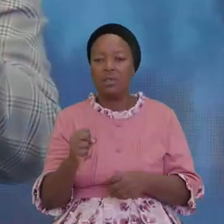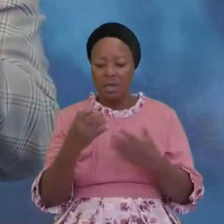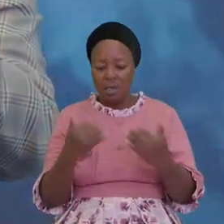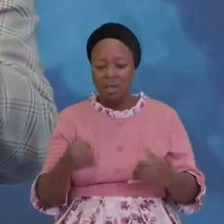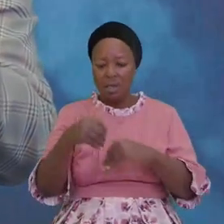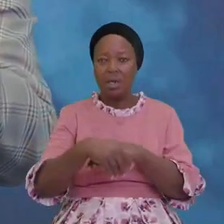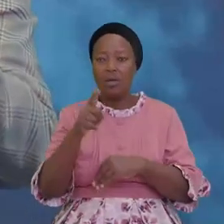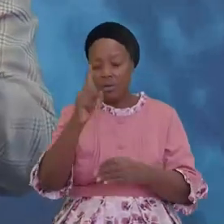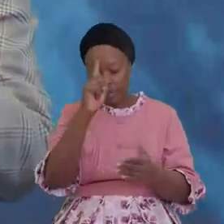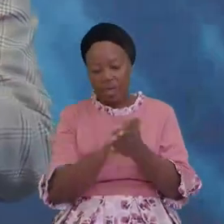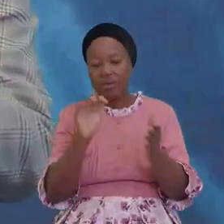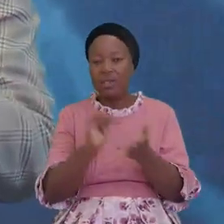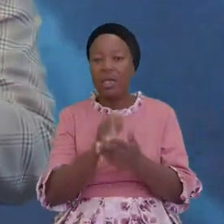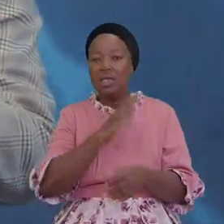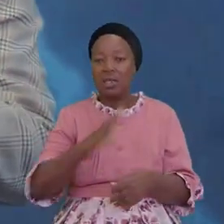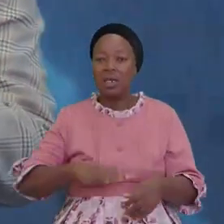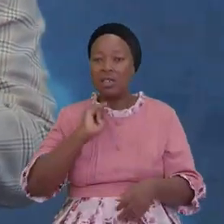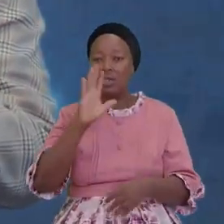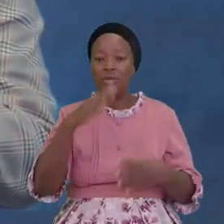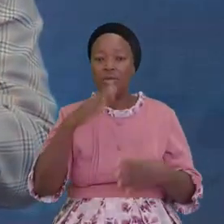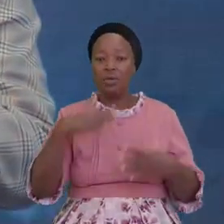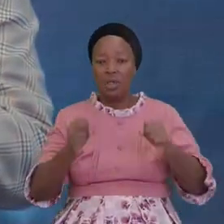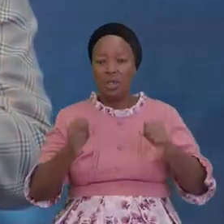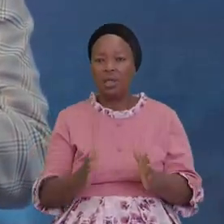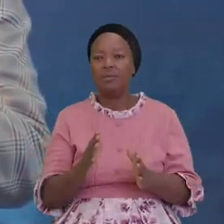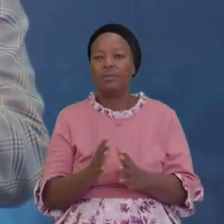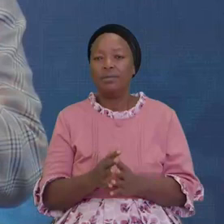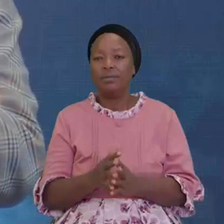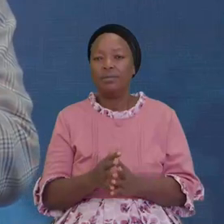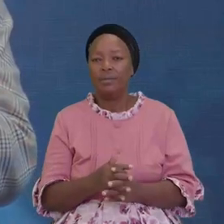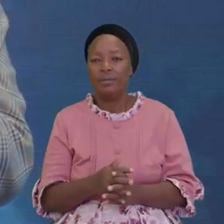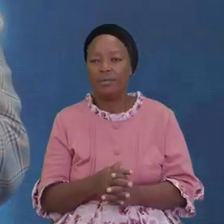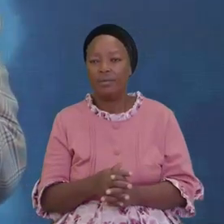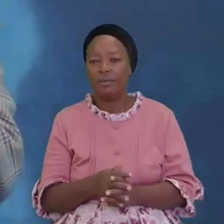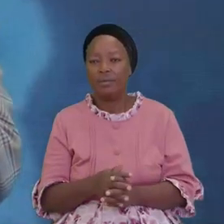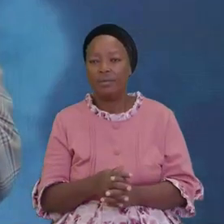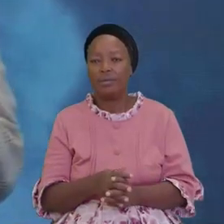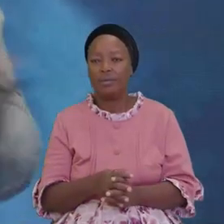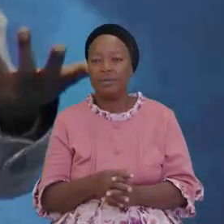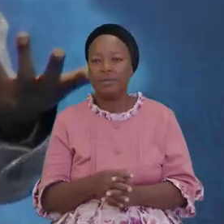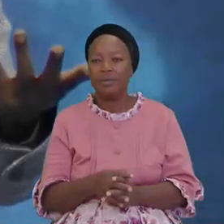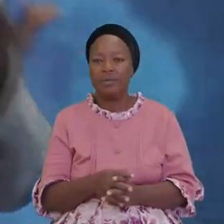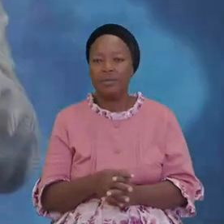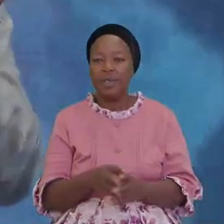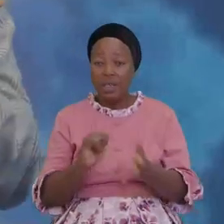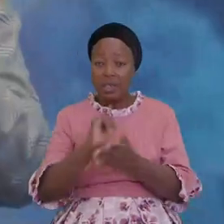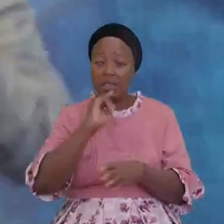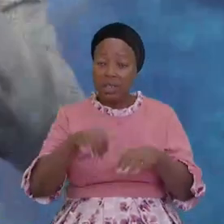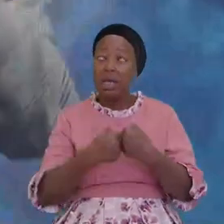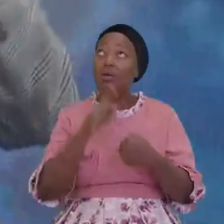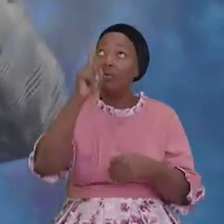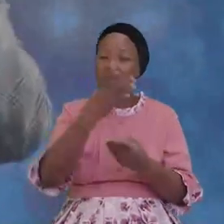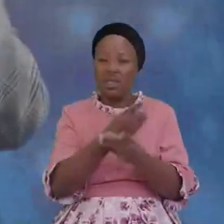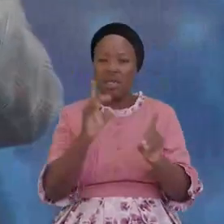Et c'est comme ça qu'il guérit. Ce soir, tu crois que Christ est ton guérisseur.